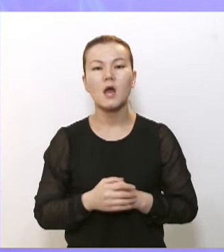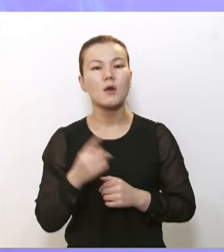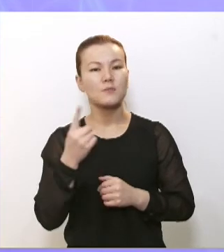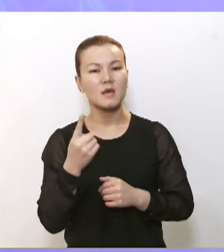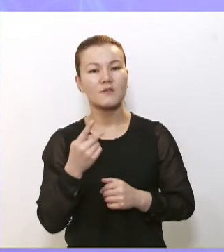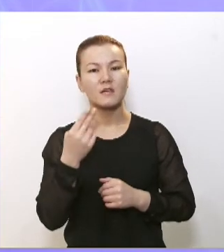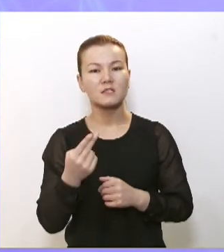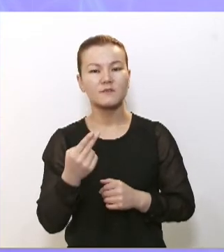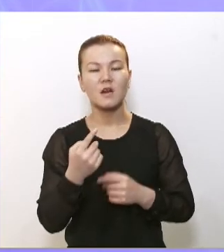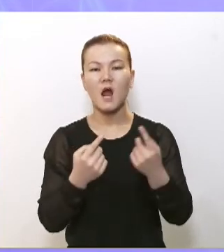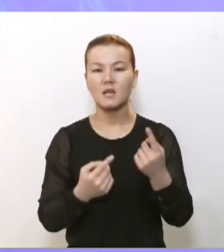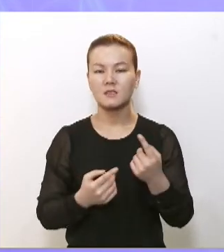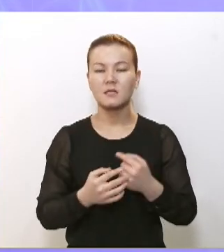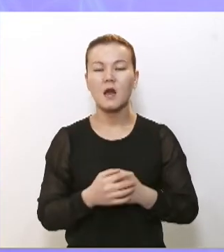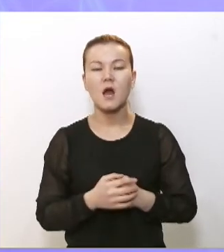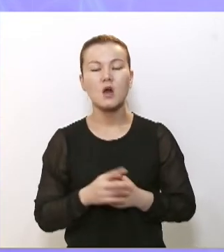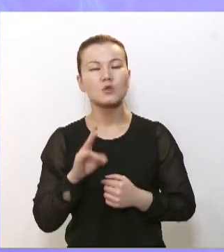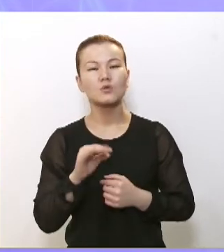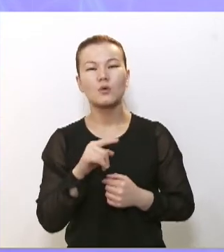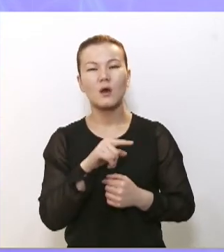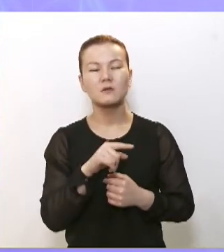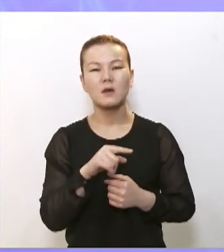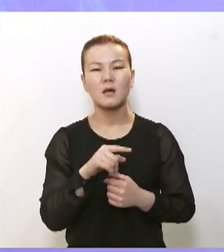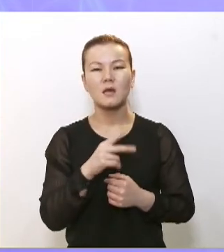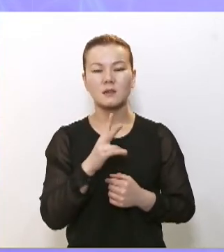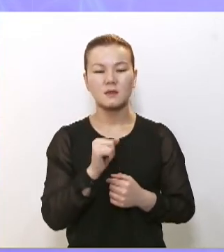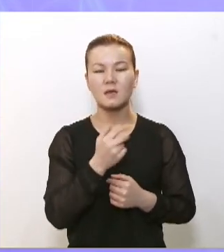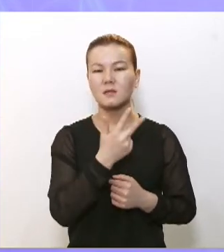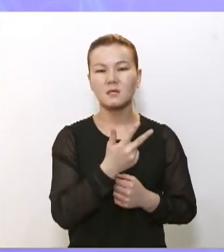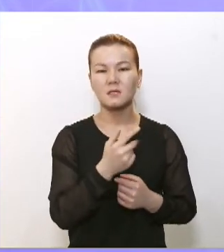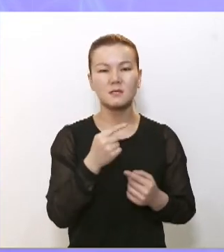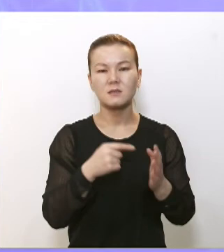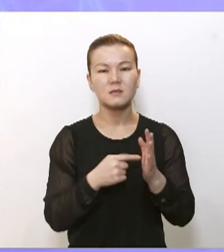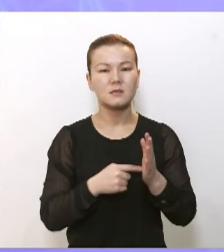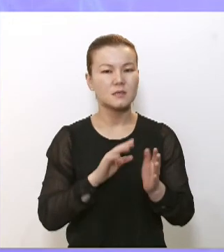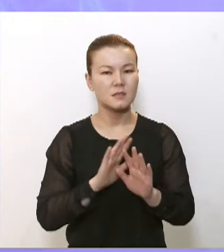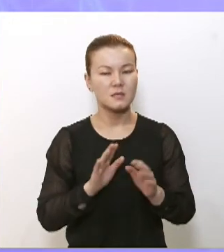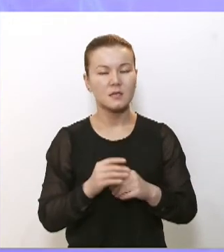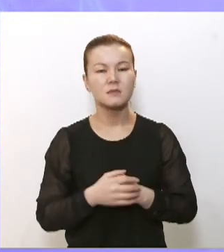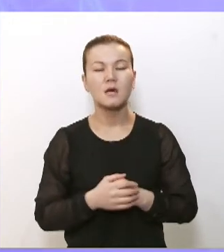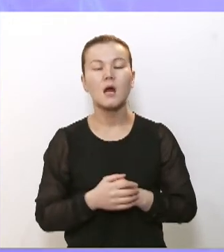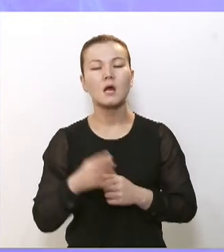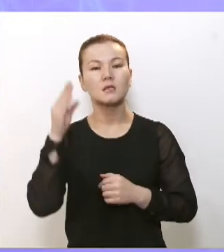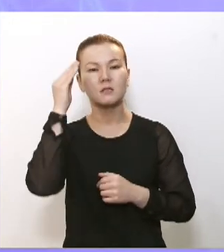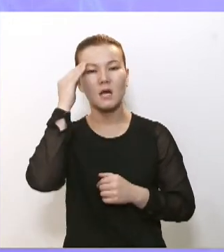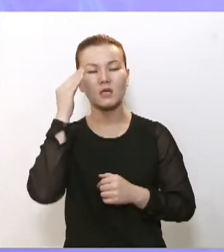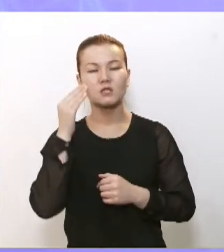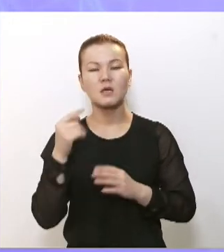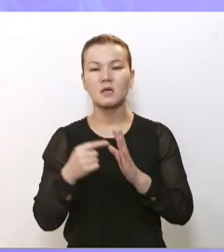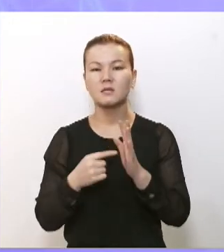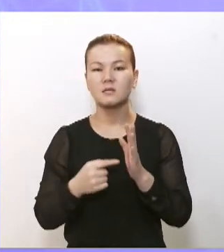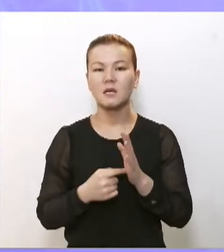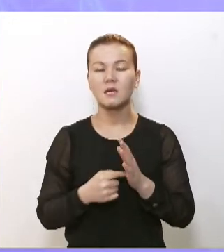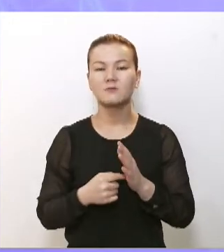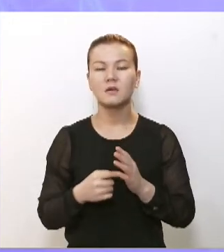цифра 1 но она на три не разделится значит делим